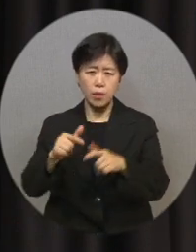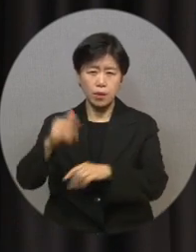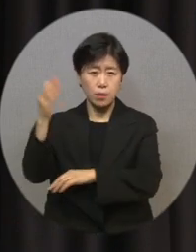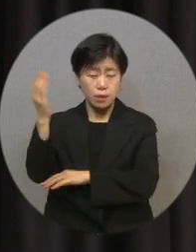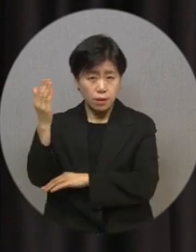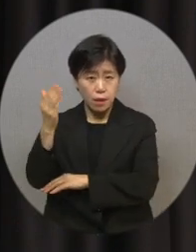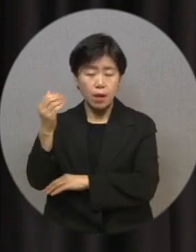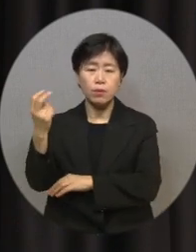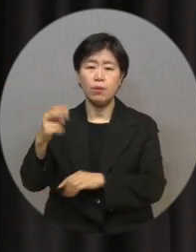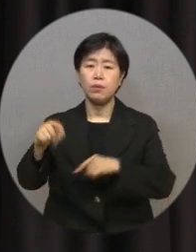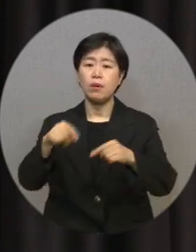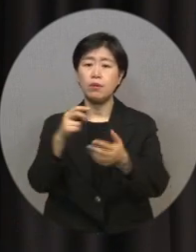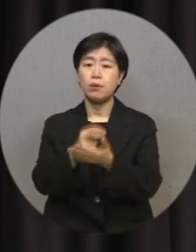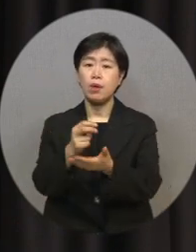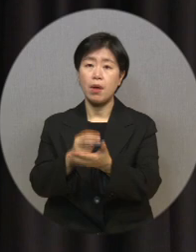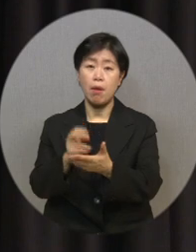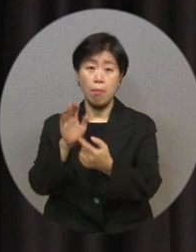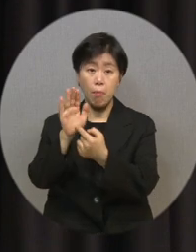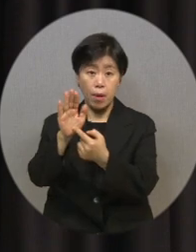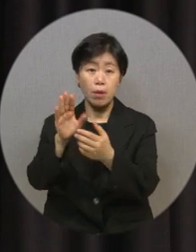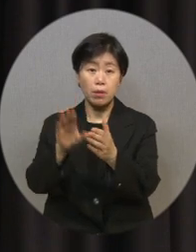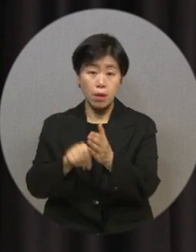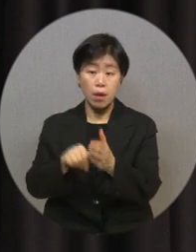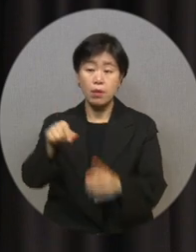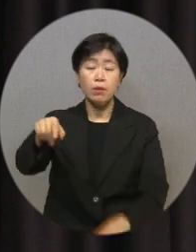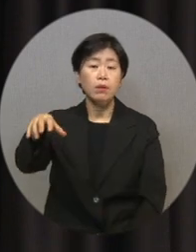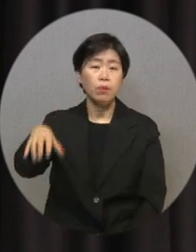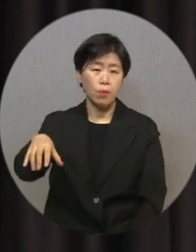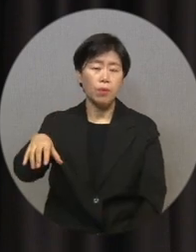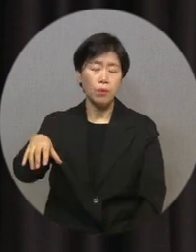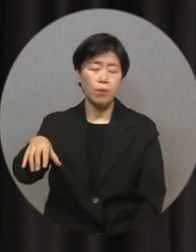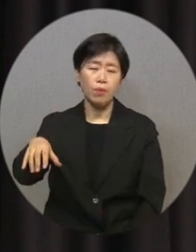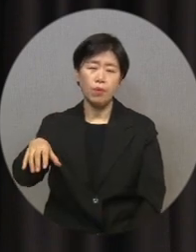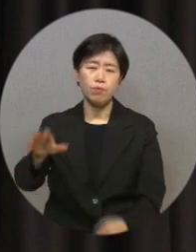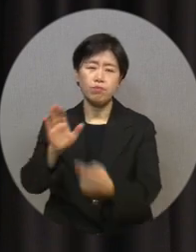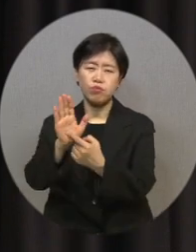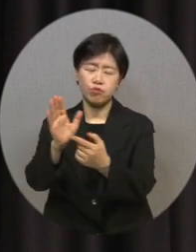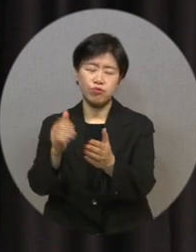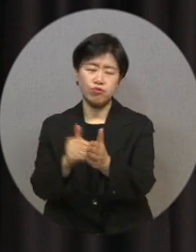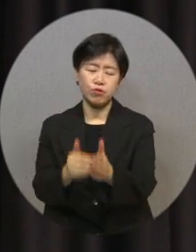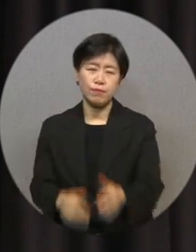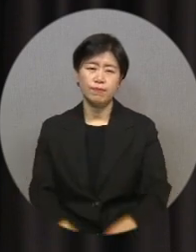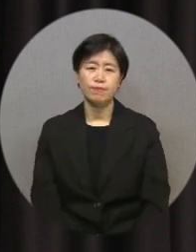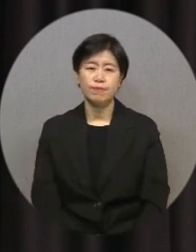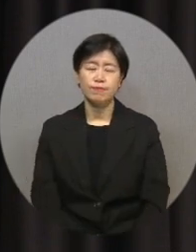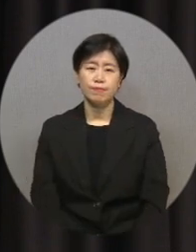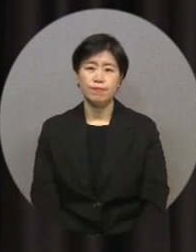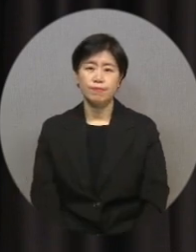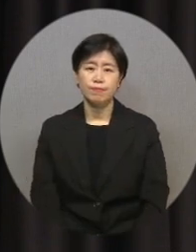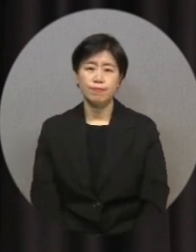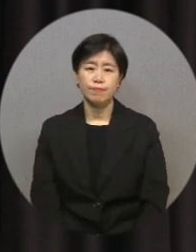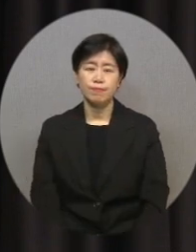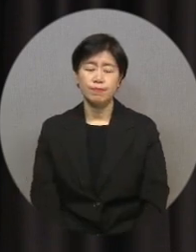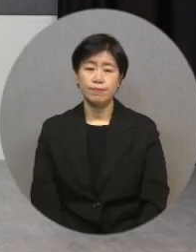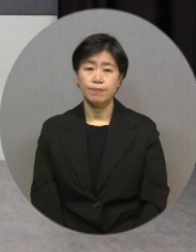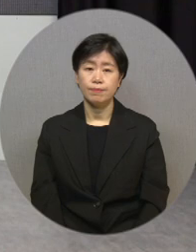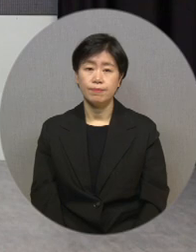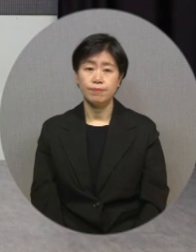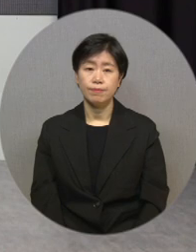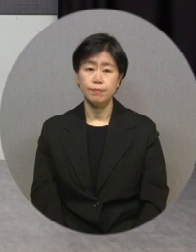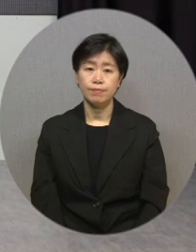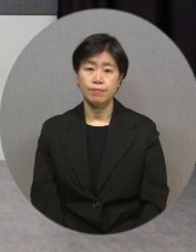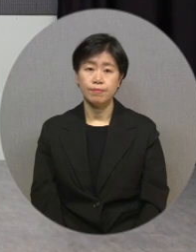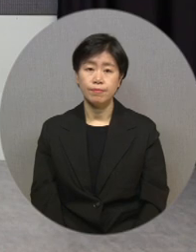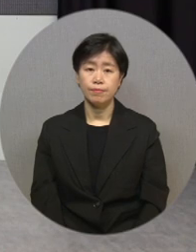발표라는 이런 것들은 대체적으로 이름 센터에서 하고 있는 그런 상태입니다네 그 이제 한국